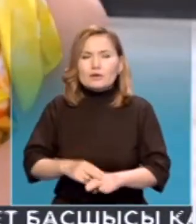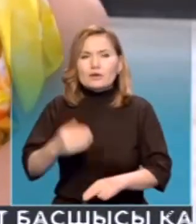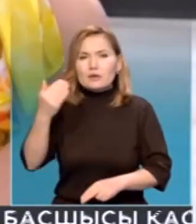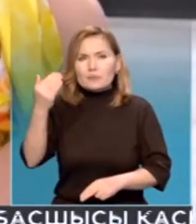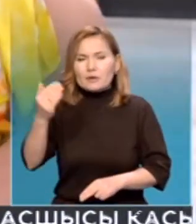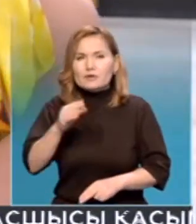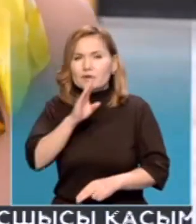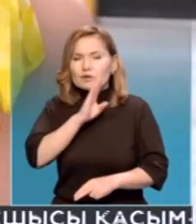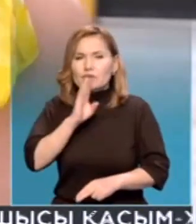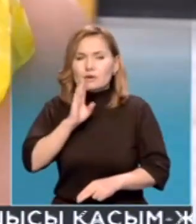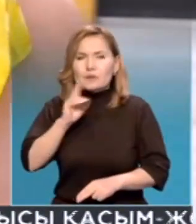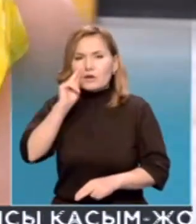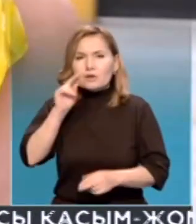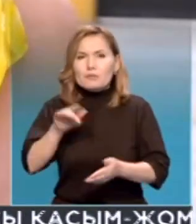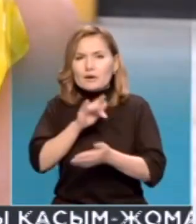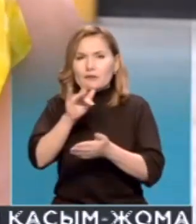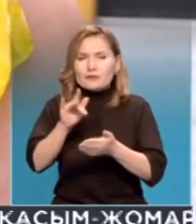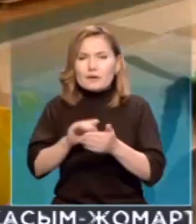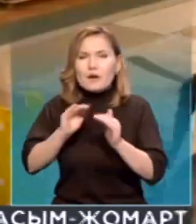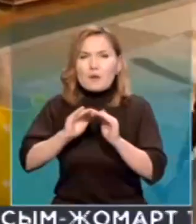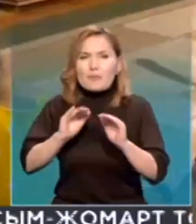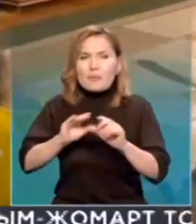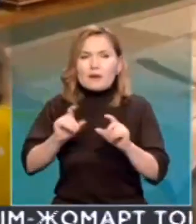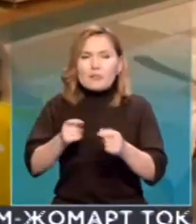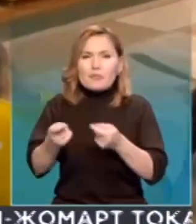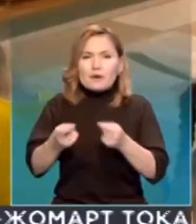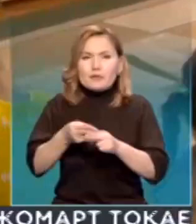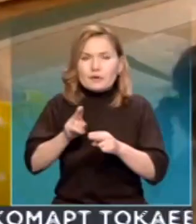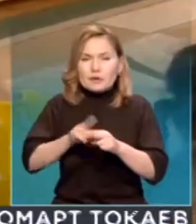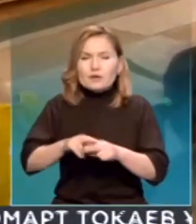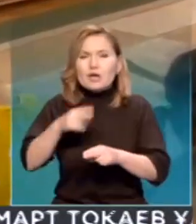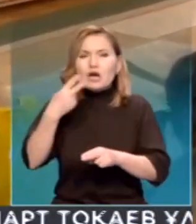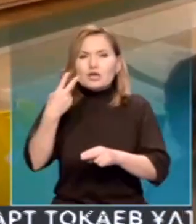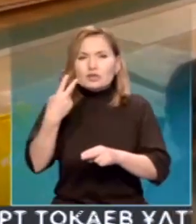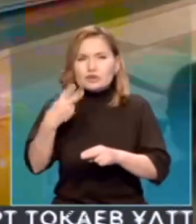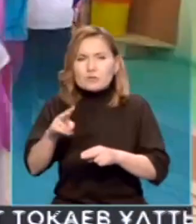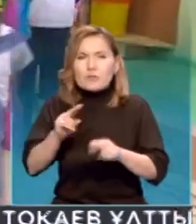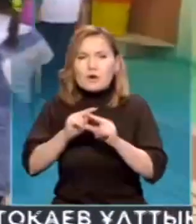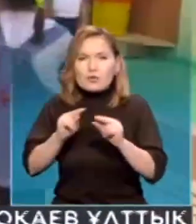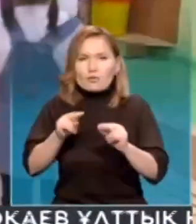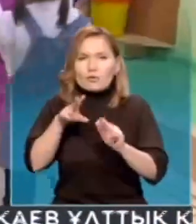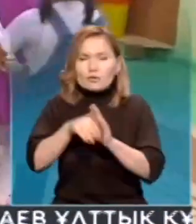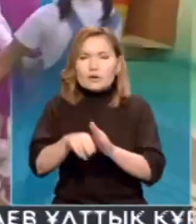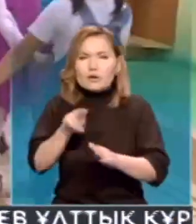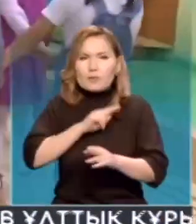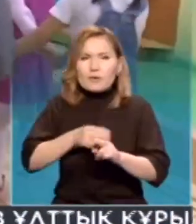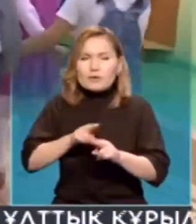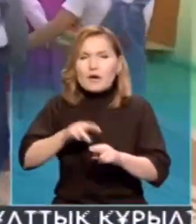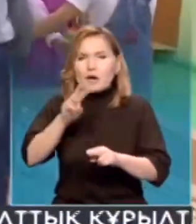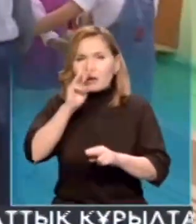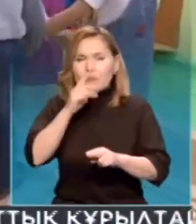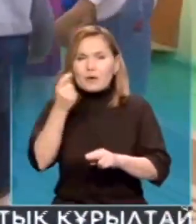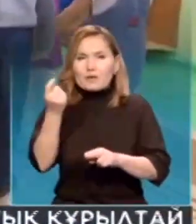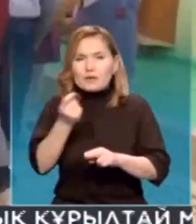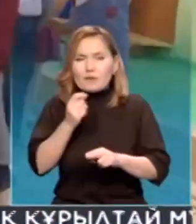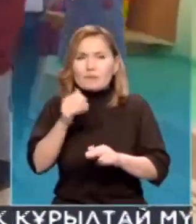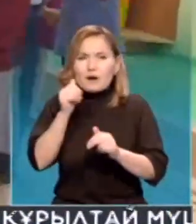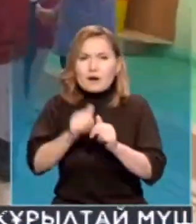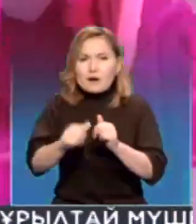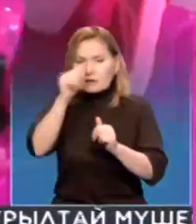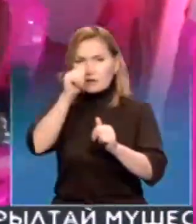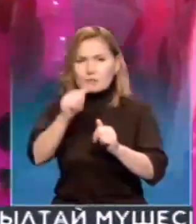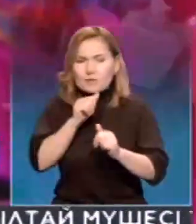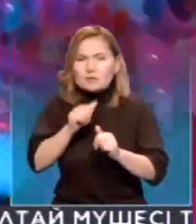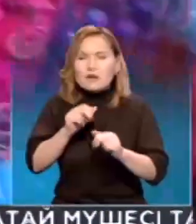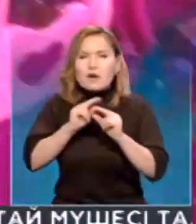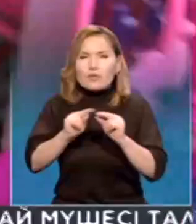өтінген кейіпкер Шымкентте бір балабақшаны басқарады. Қоластында 20 шақты қызметкері бар. Оның өзі жалақыны асынып, ай сайын ауысып